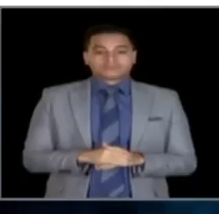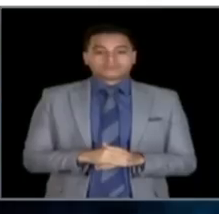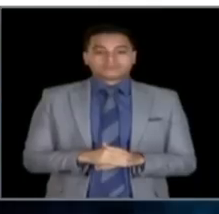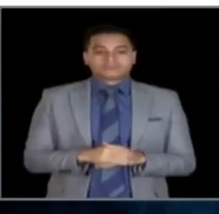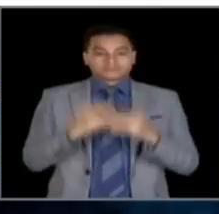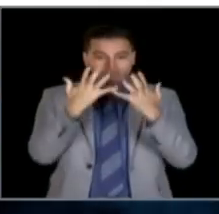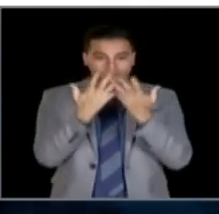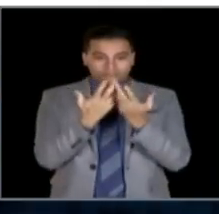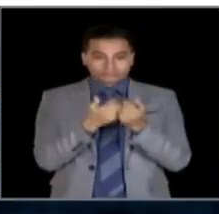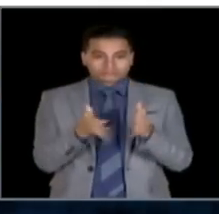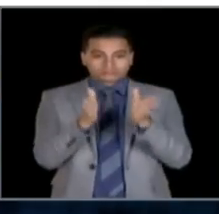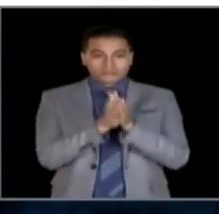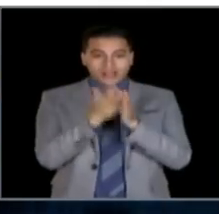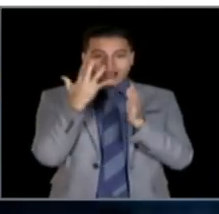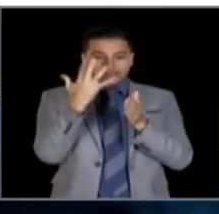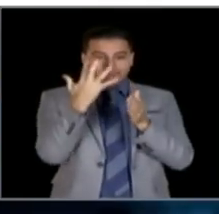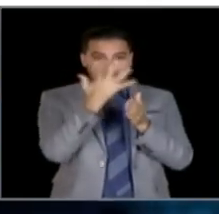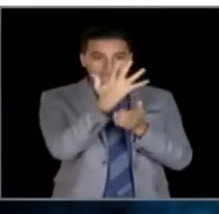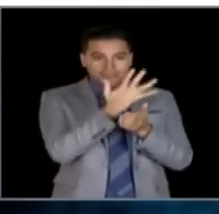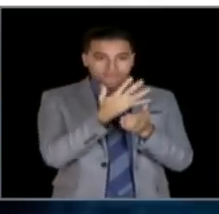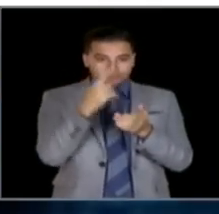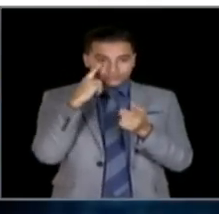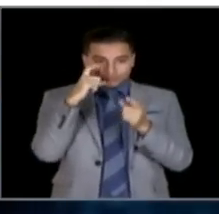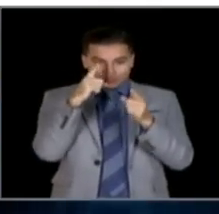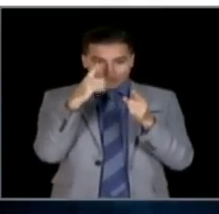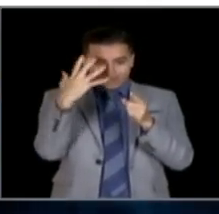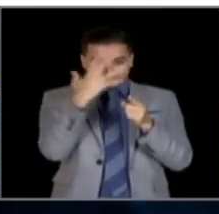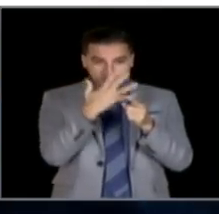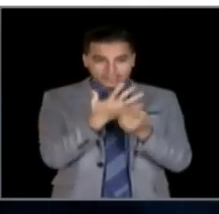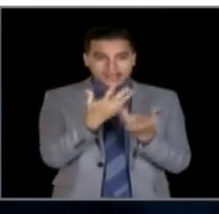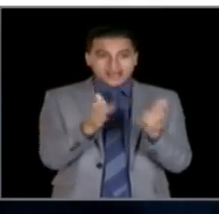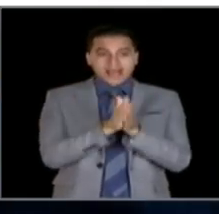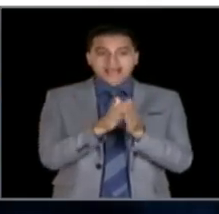ما هو حاصل مجموع تكرارات الرقم 5 في الصورة؟